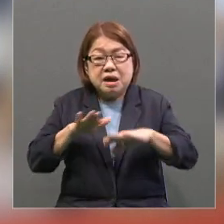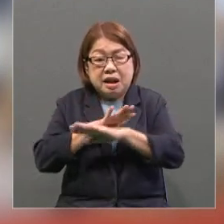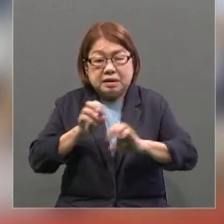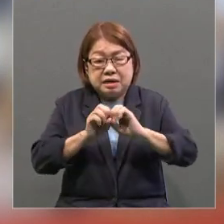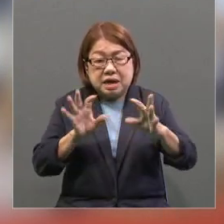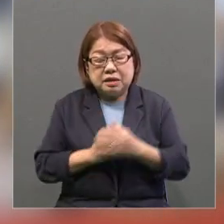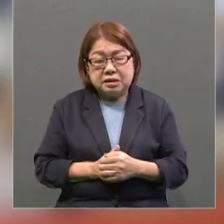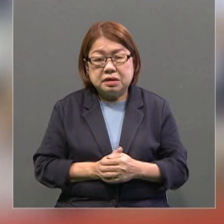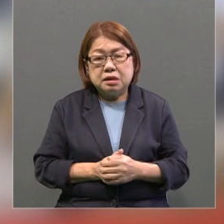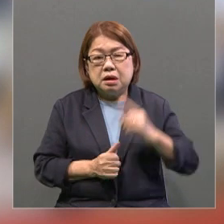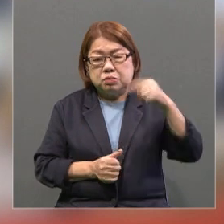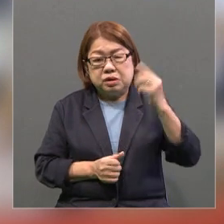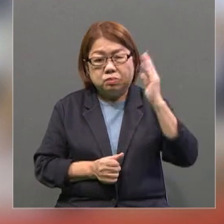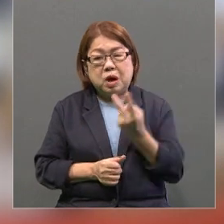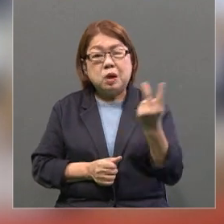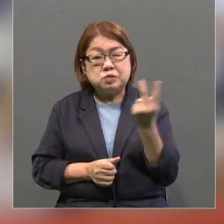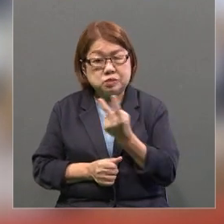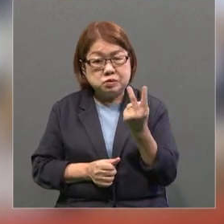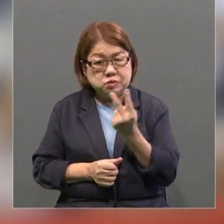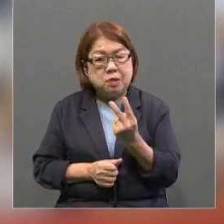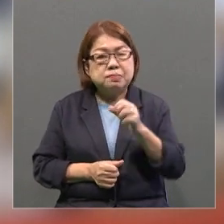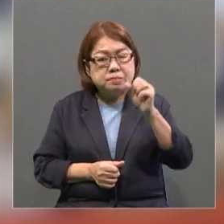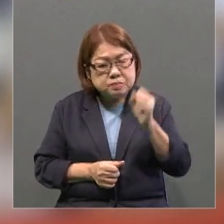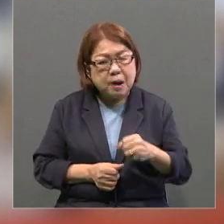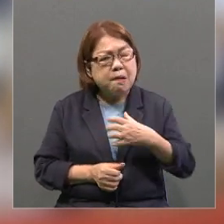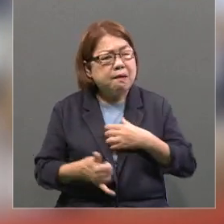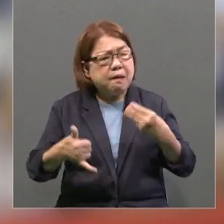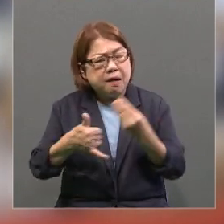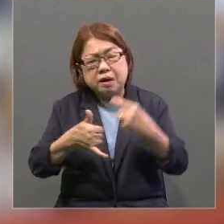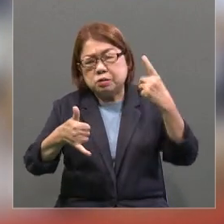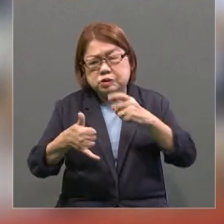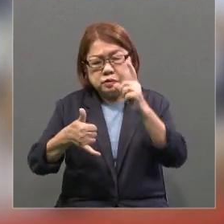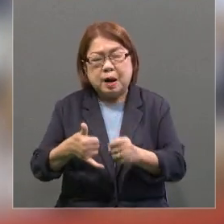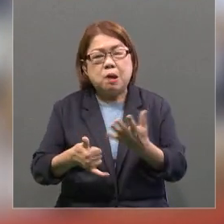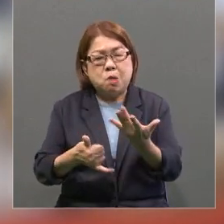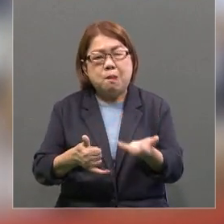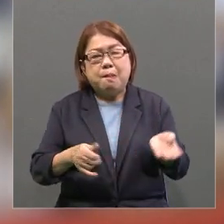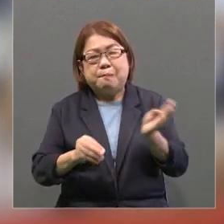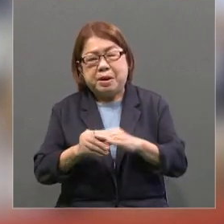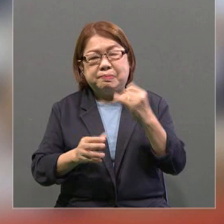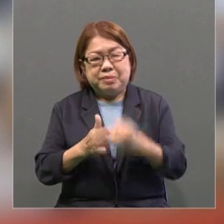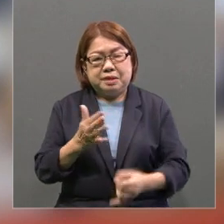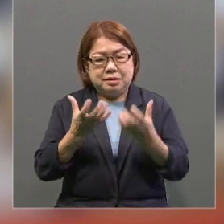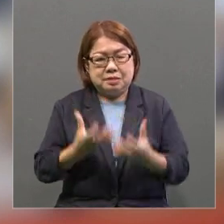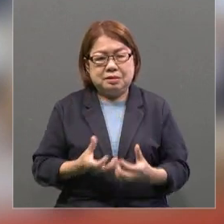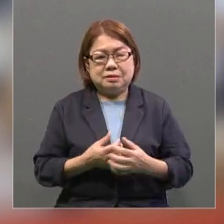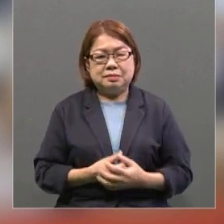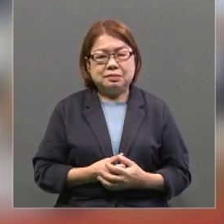มิ้นท์หรือแจ๊บก็ตามมีพฤติกรรมที่บ่งชี้เลยว่าเจตนาจะฆ่าก็จะแจ้งข้อหาเพิ่มเติมกัน